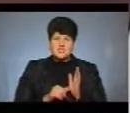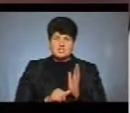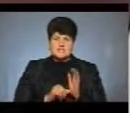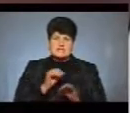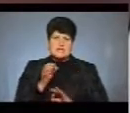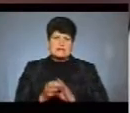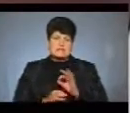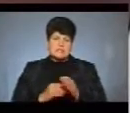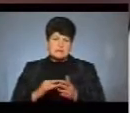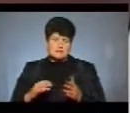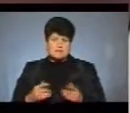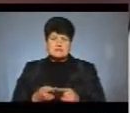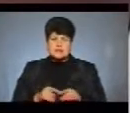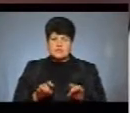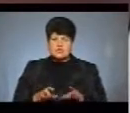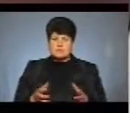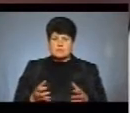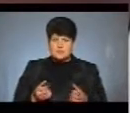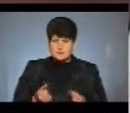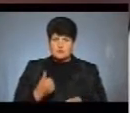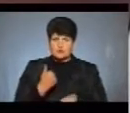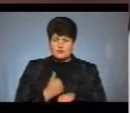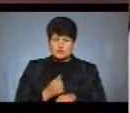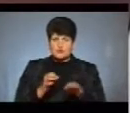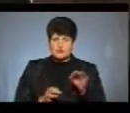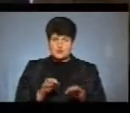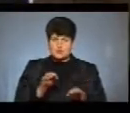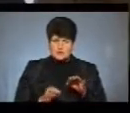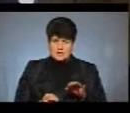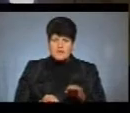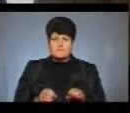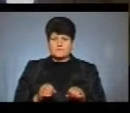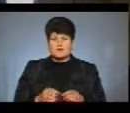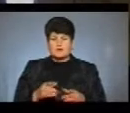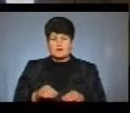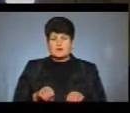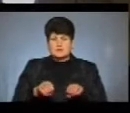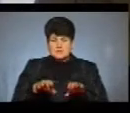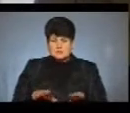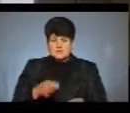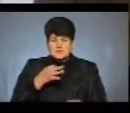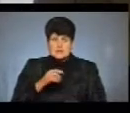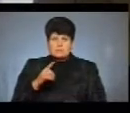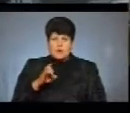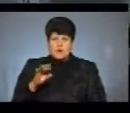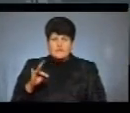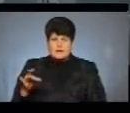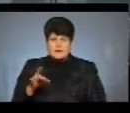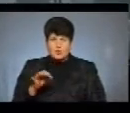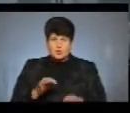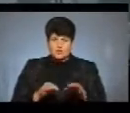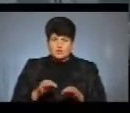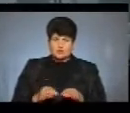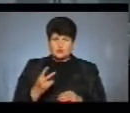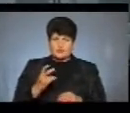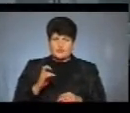діб. Таке рішення прийняв головуючий суддя Сергій Кунцьо. Вирок обвинуваченим оголосив Зборівський райсуд 2 квітня 2018